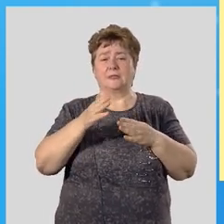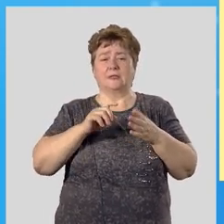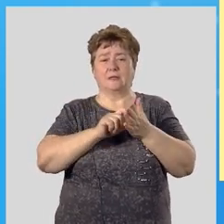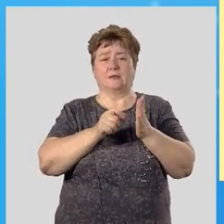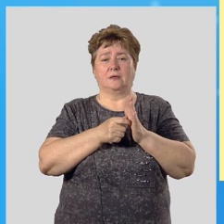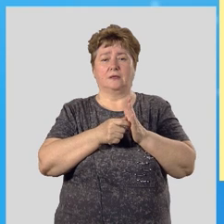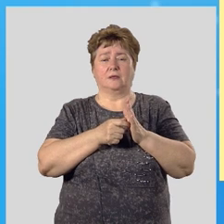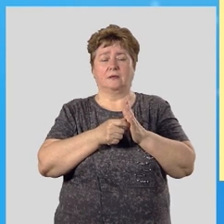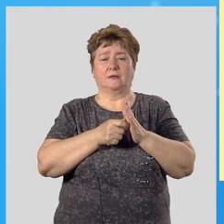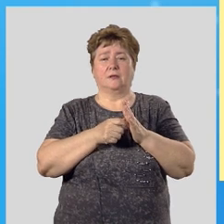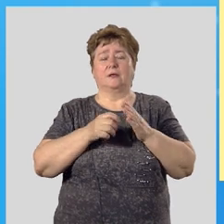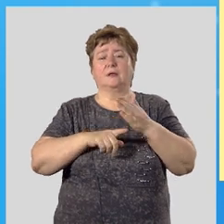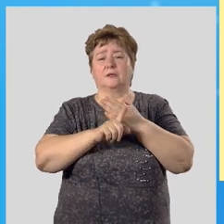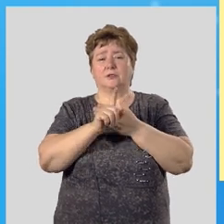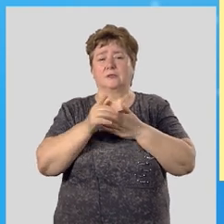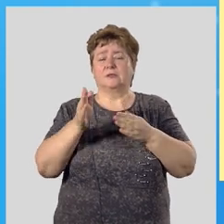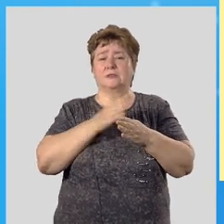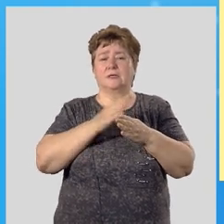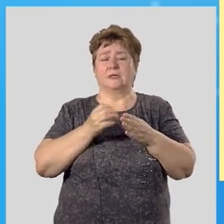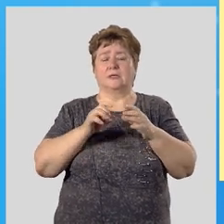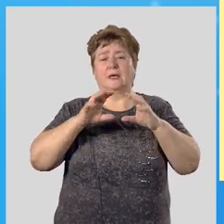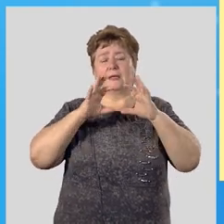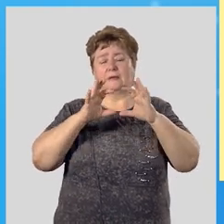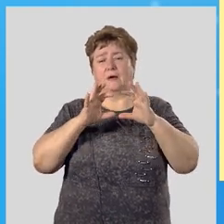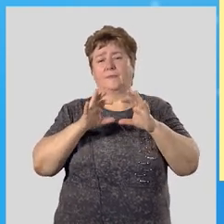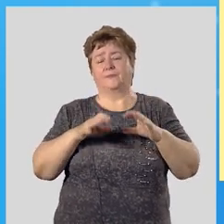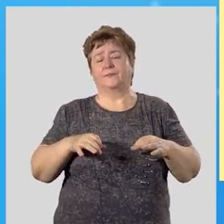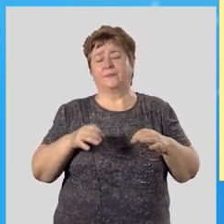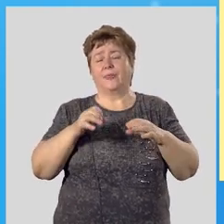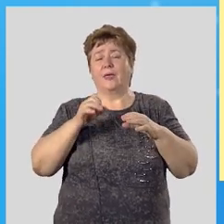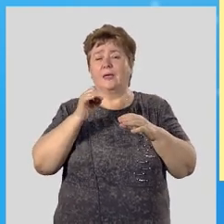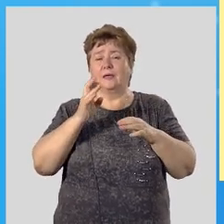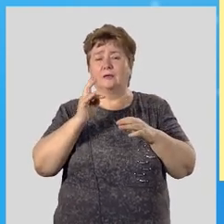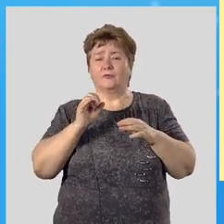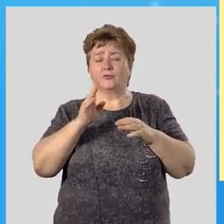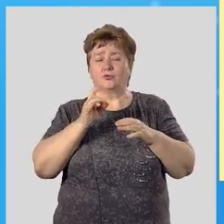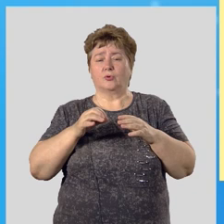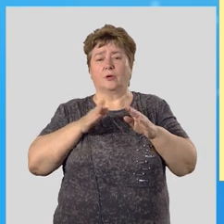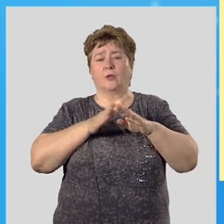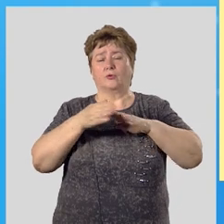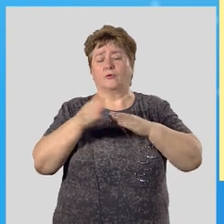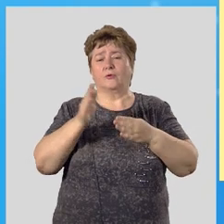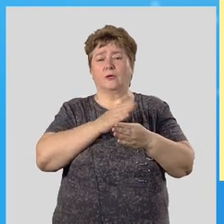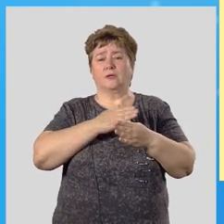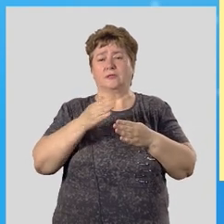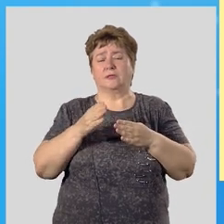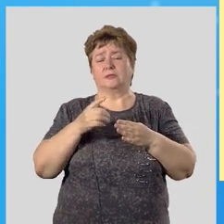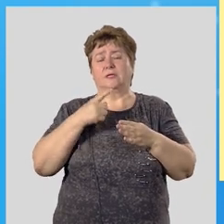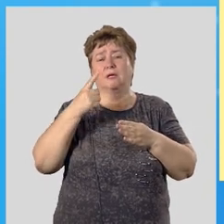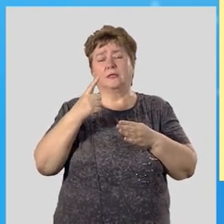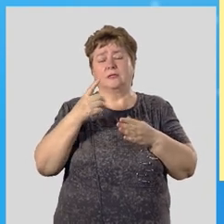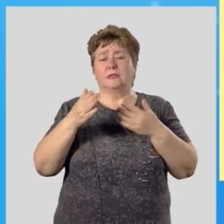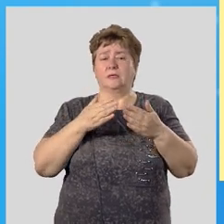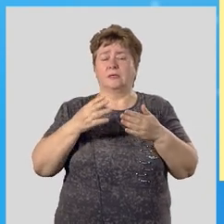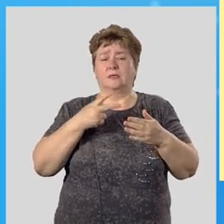клетки предшествует делению ядра. Инфузория туфелька делится один